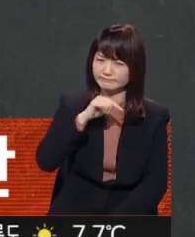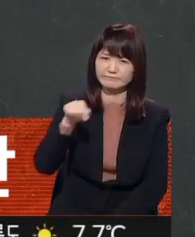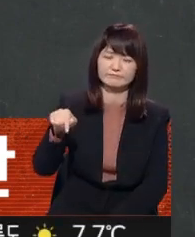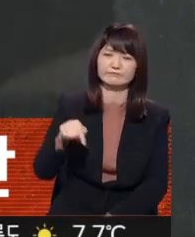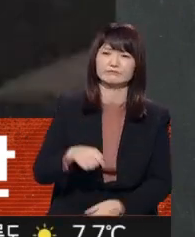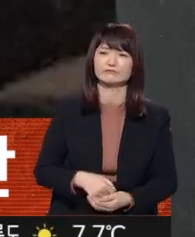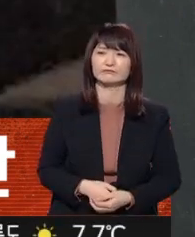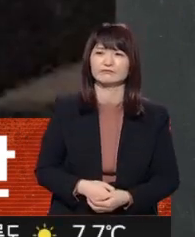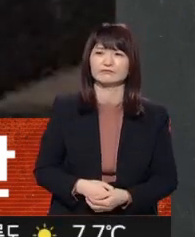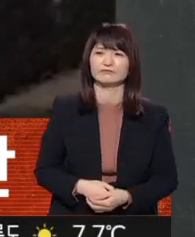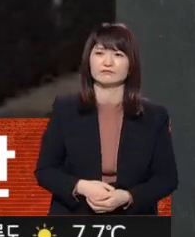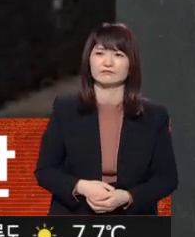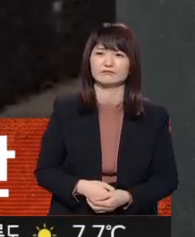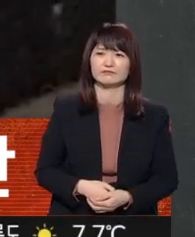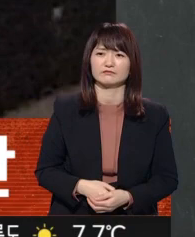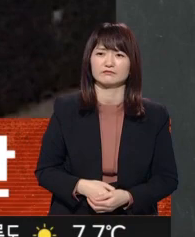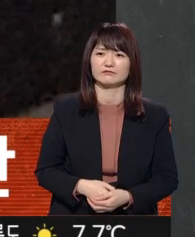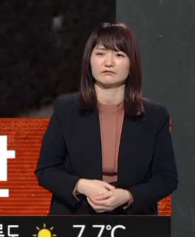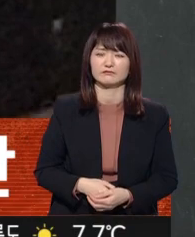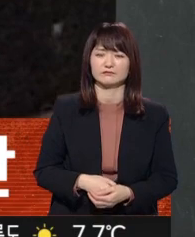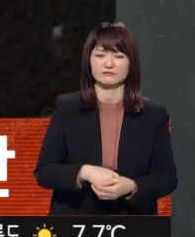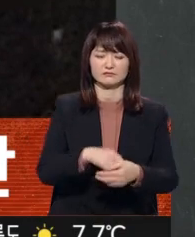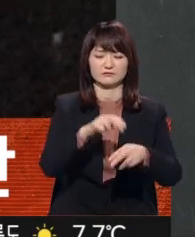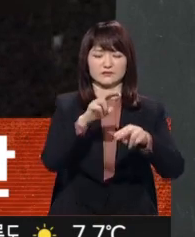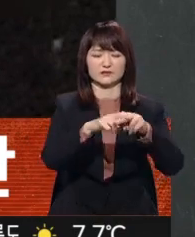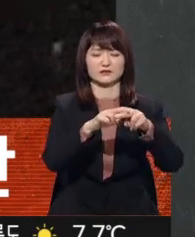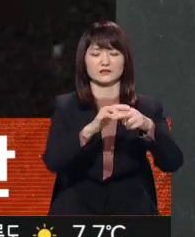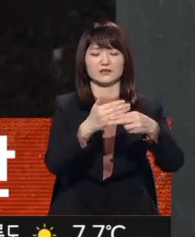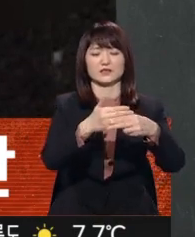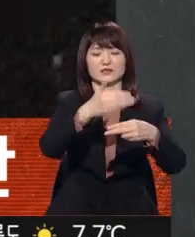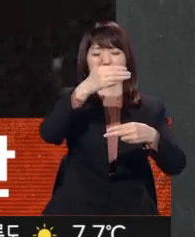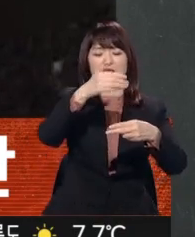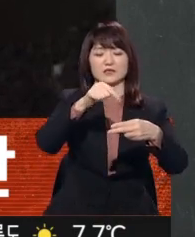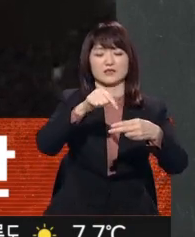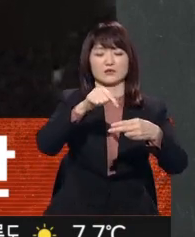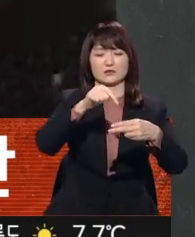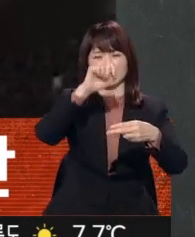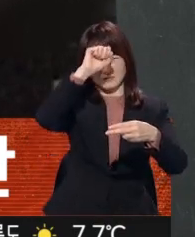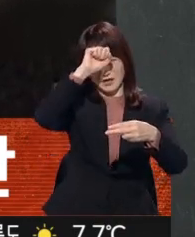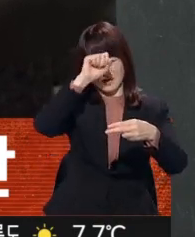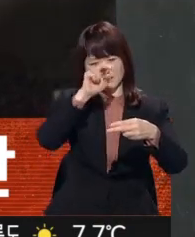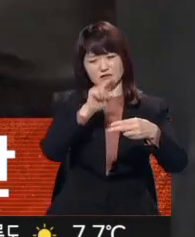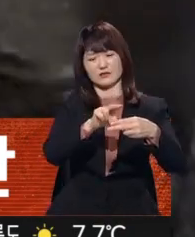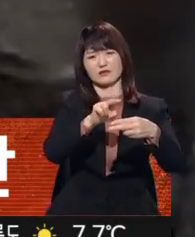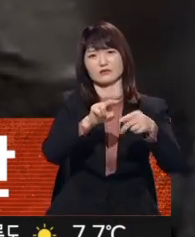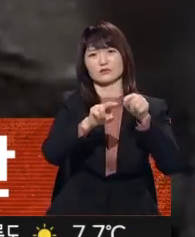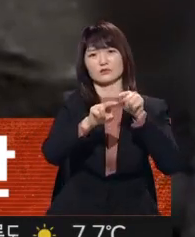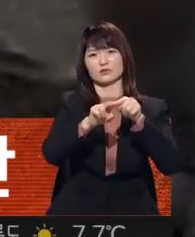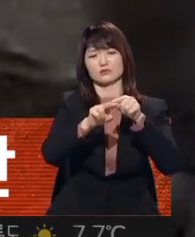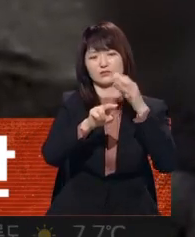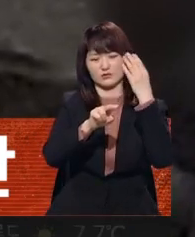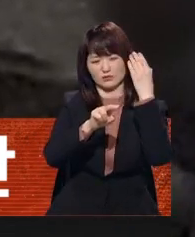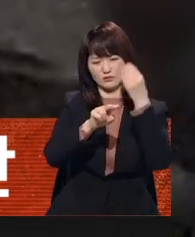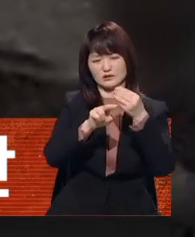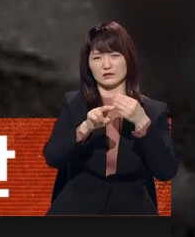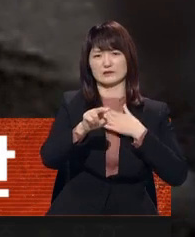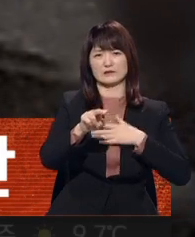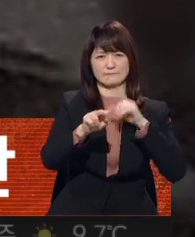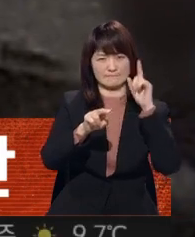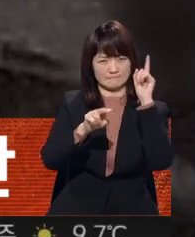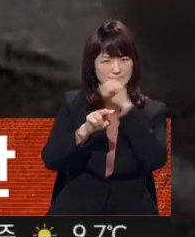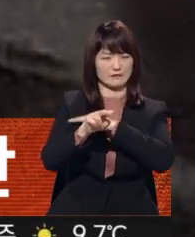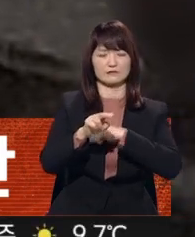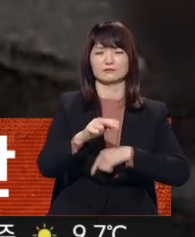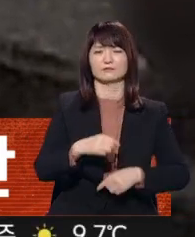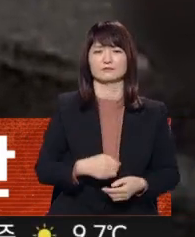사람이 머리를 놓고 이제 이렇게 좀 기대는 곳인데 저렇게 지저분한 발로 놓으면 정말 보는 사람 괜히 기분이 나빠지잖아요